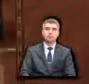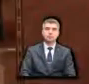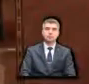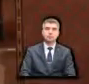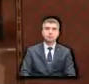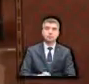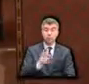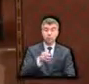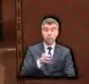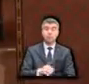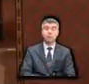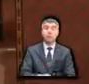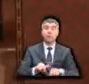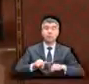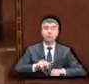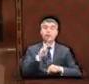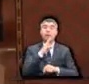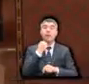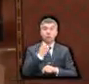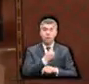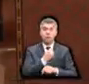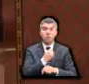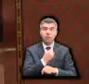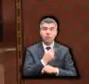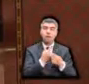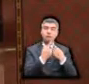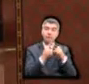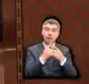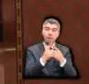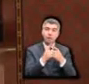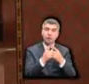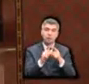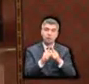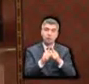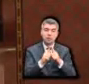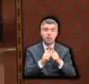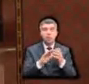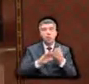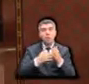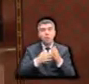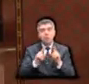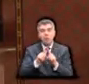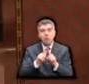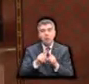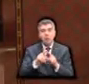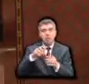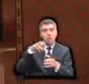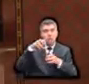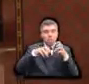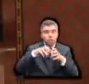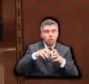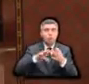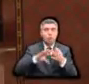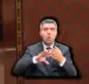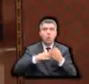طيب، التدخل ديال الحكومة تيكون في مستويات. كاين المستوى اللي هو بنيوي ويمكننا نرجعوا له بالتفصيل، تيتعلق